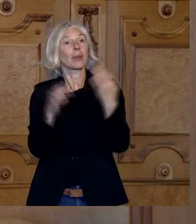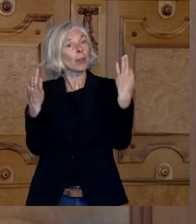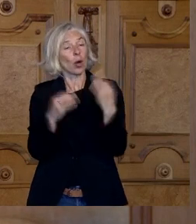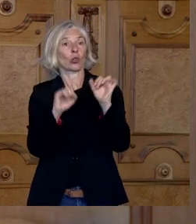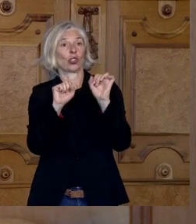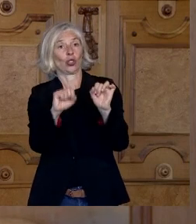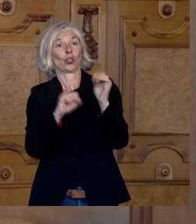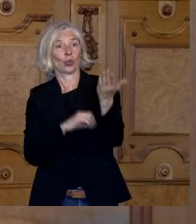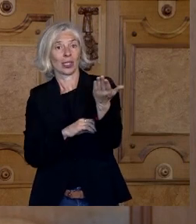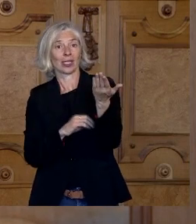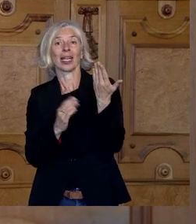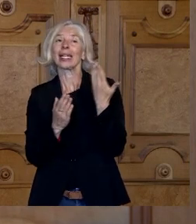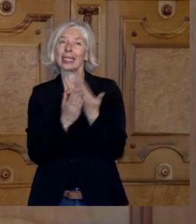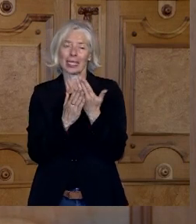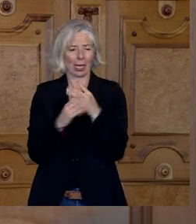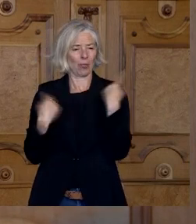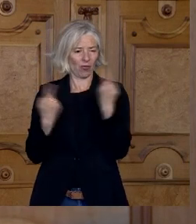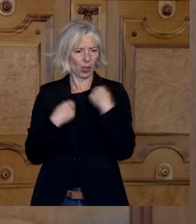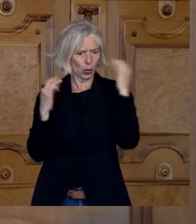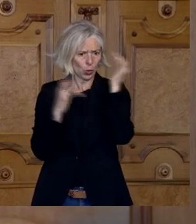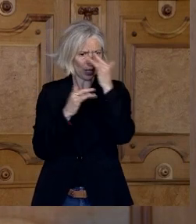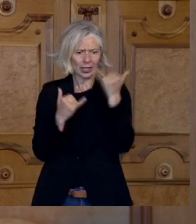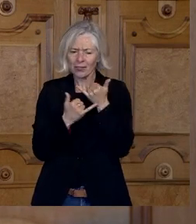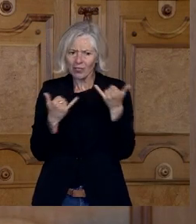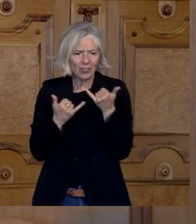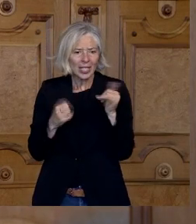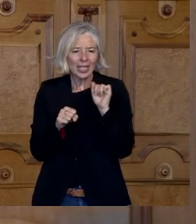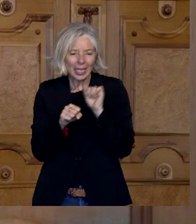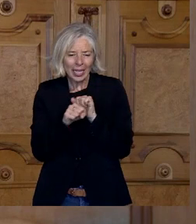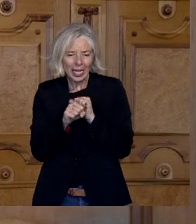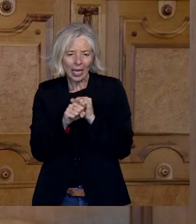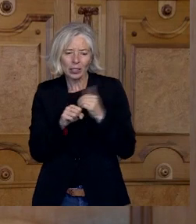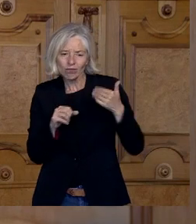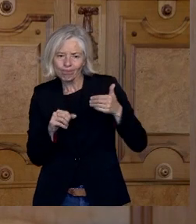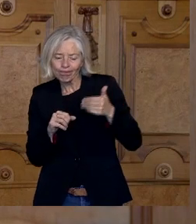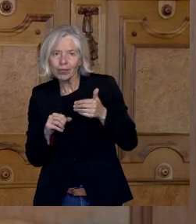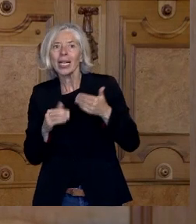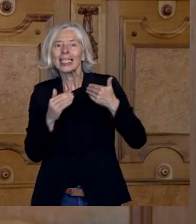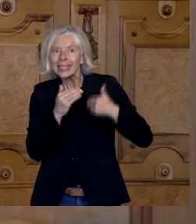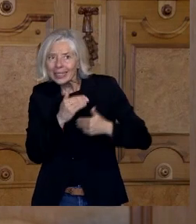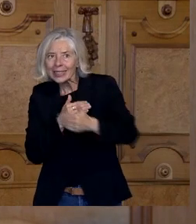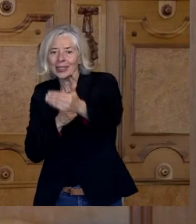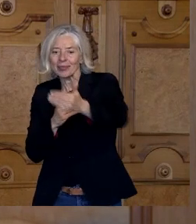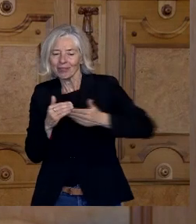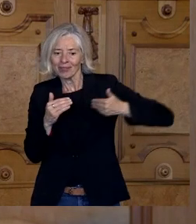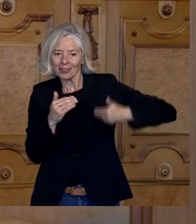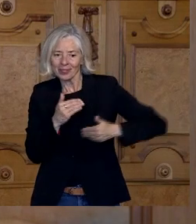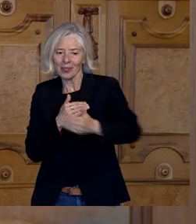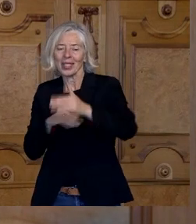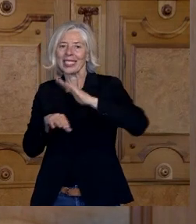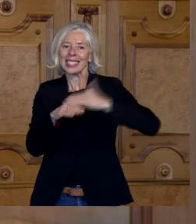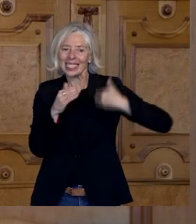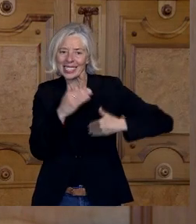da ist nochmal die Überlegung, wie können wir diesen Zustand bis hin zu einer zweiten Welle mit Infektionsgeschehen